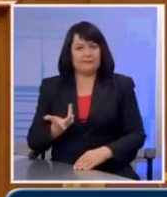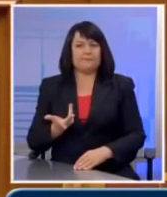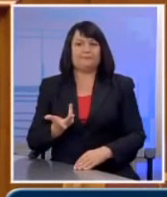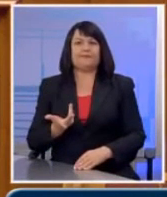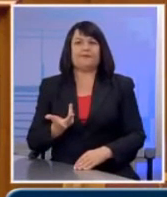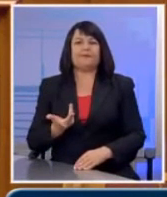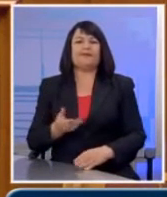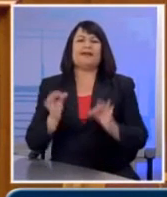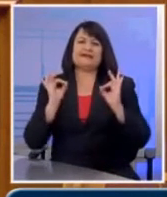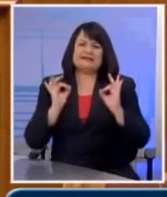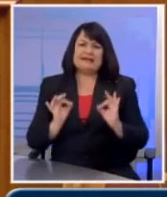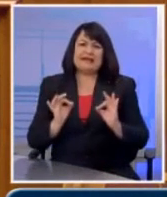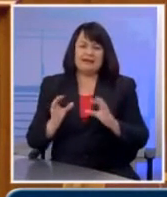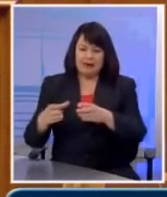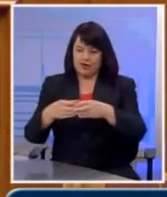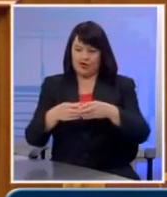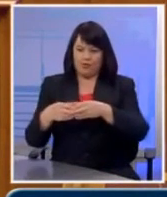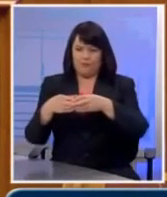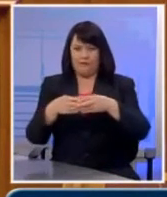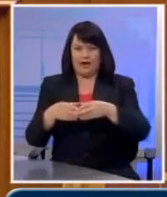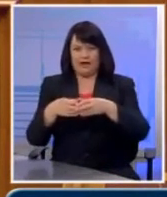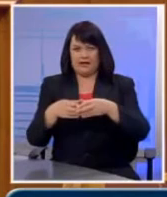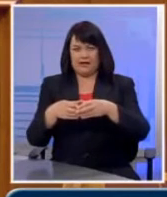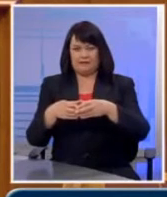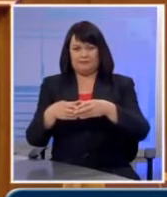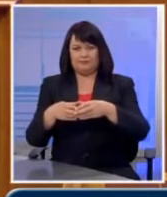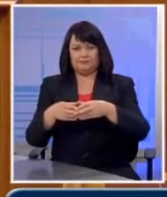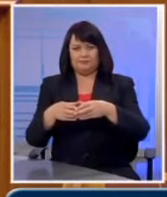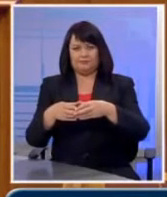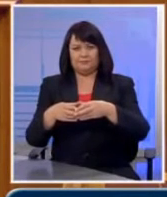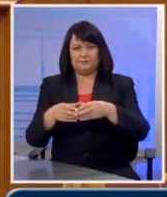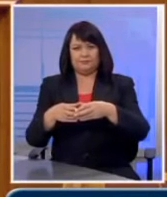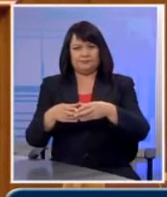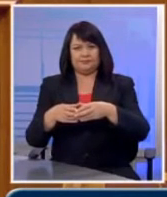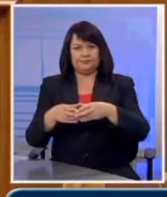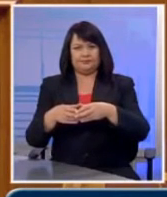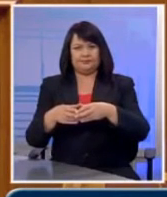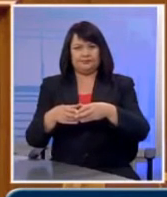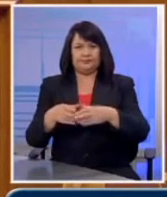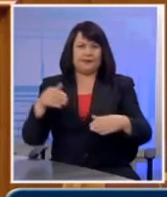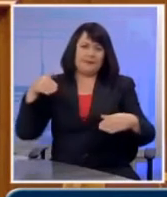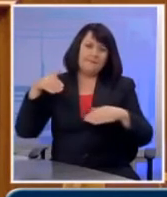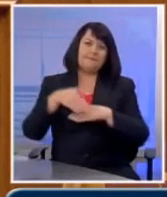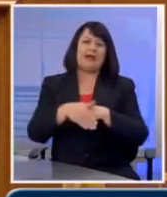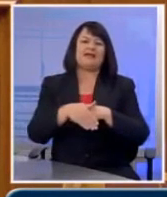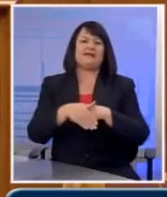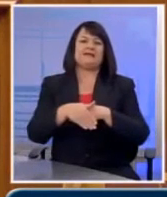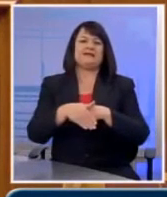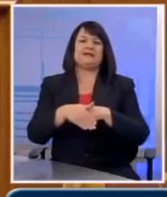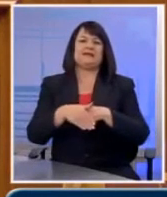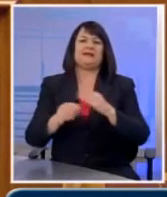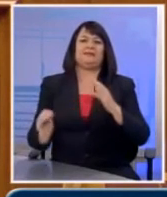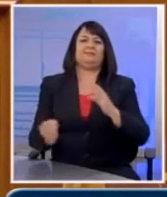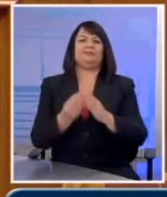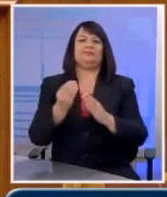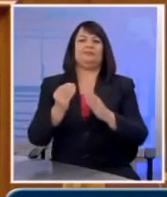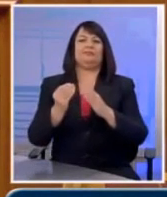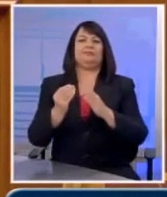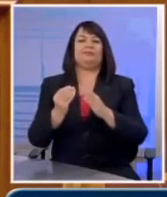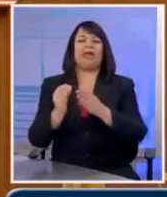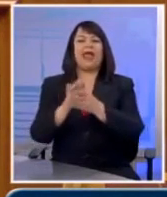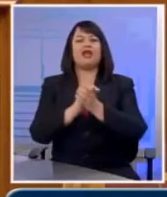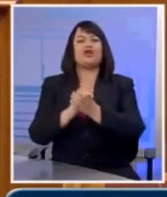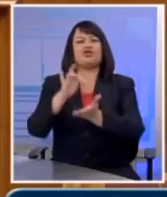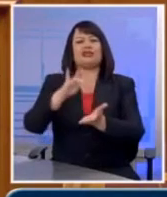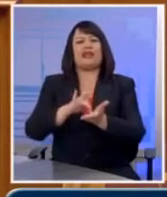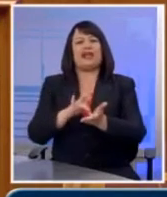πως συγκεκριμένο συγκρότημα πρωταγωνίστησε στην ανατροπή της νόμιμα εκλεγμένης κυβέρνησης Ενώσεως Κέντρου